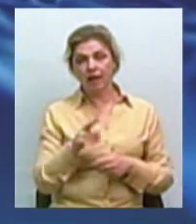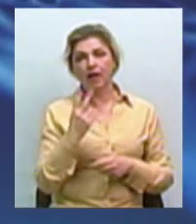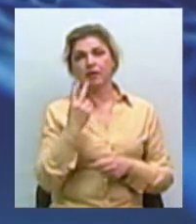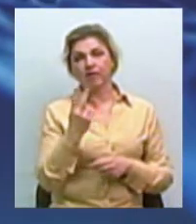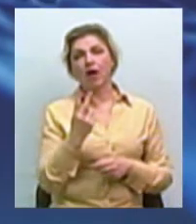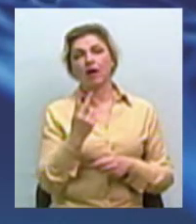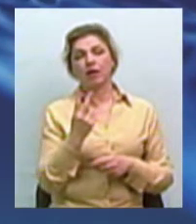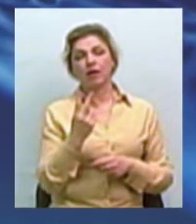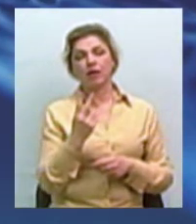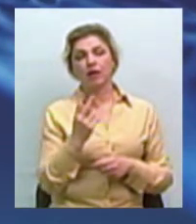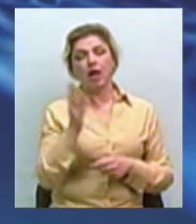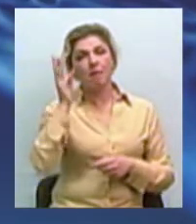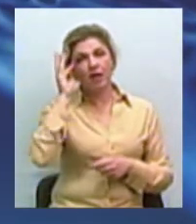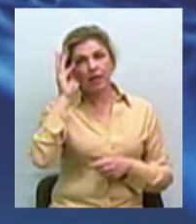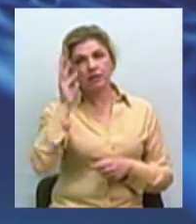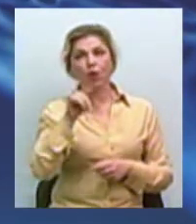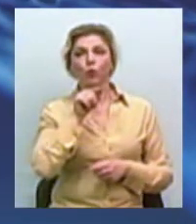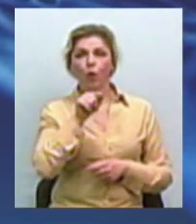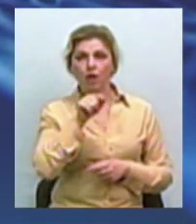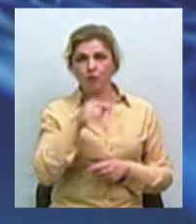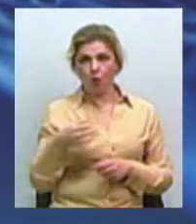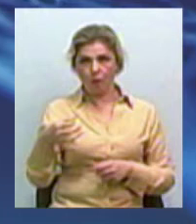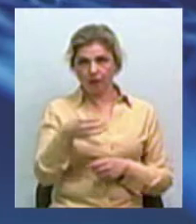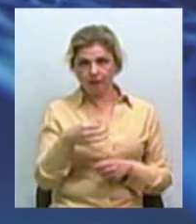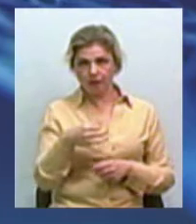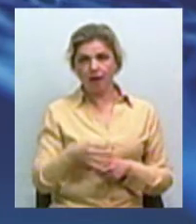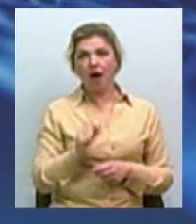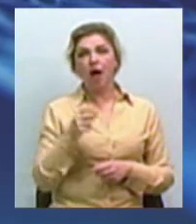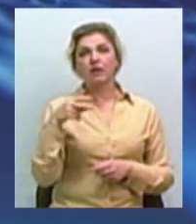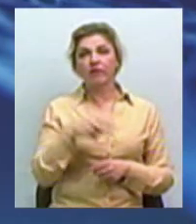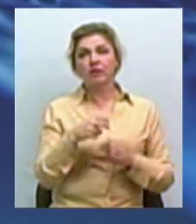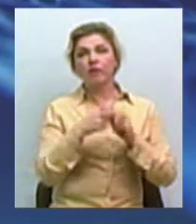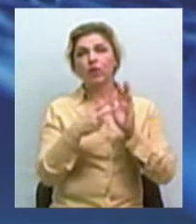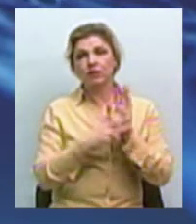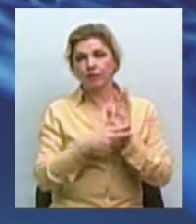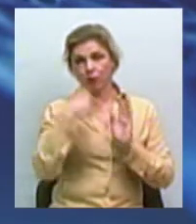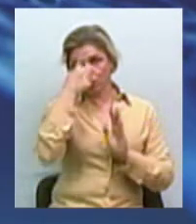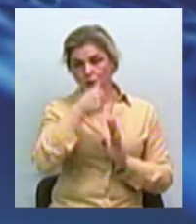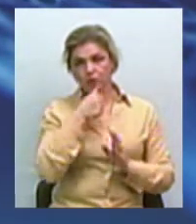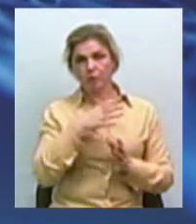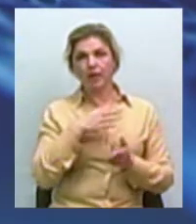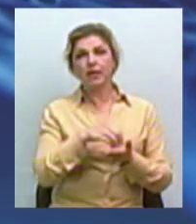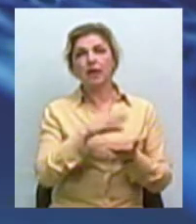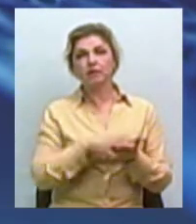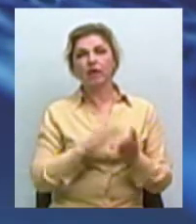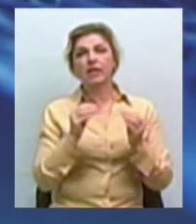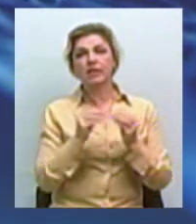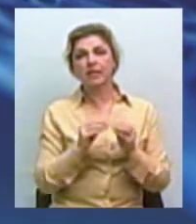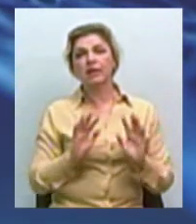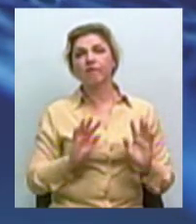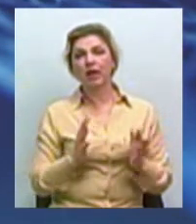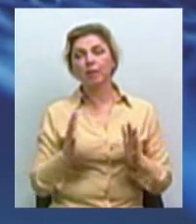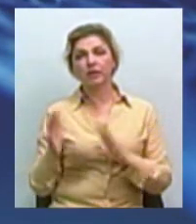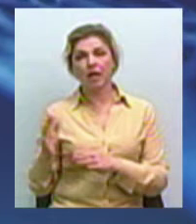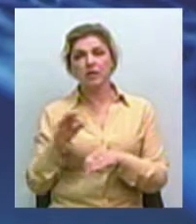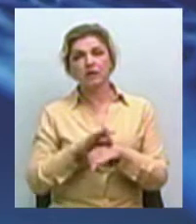на дифтерію у Хмельницькій та Луганській областях. А в 2018 році було зареєстровано 10 випадків захворювання